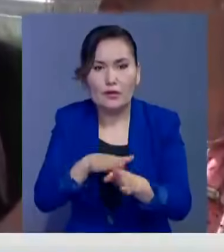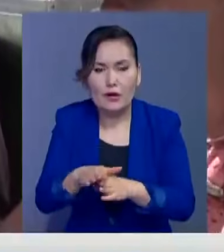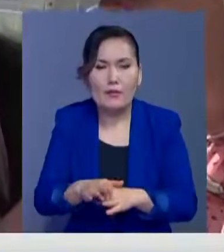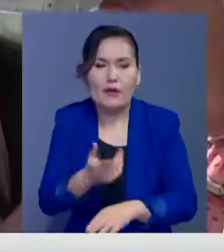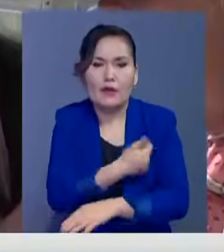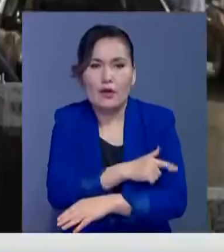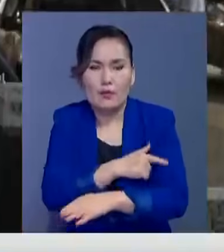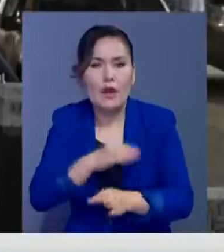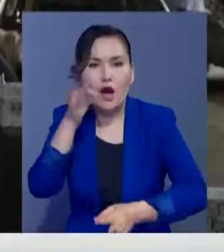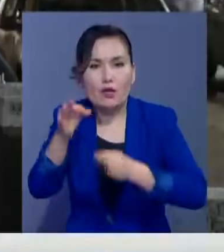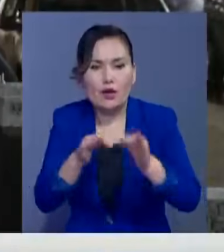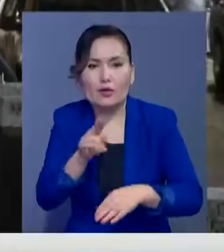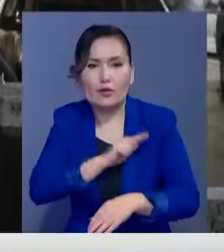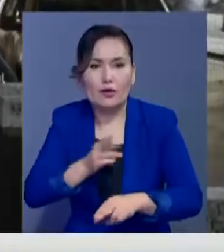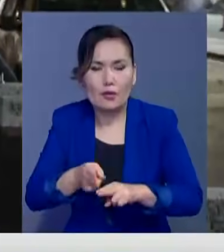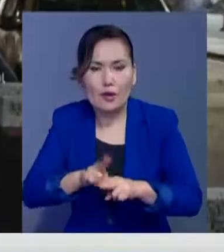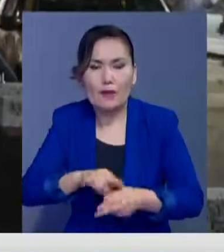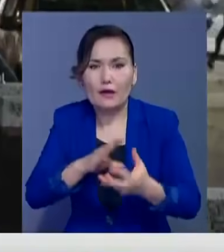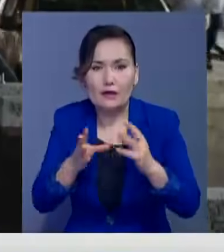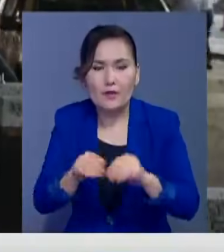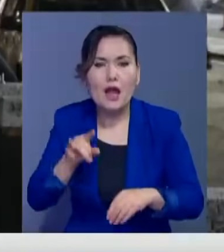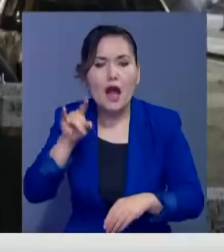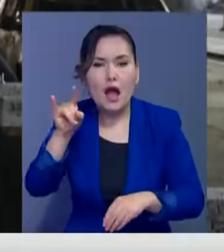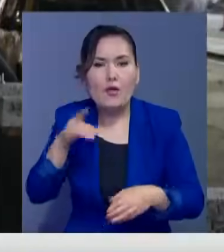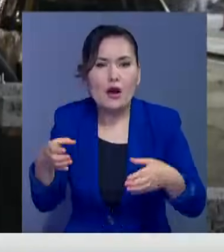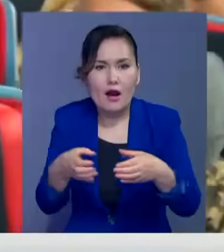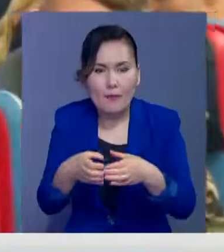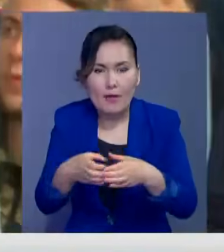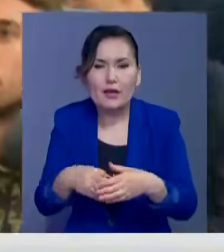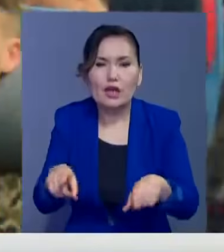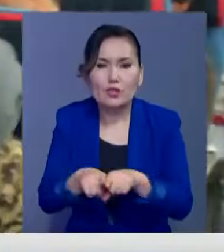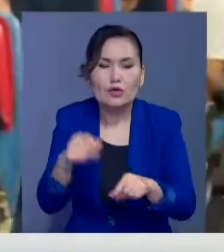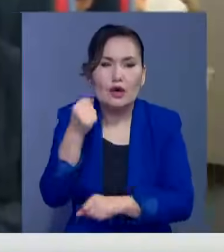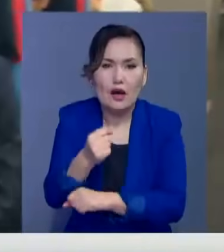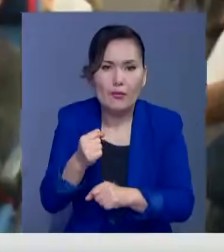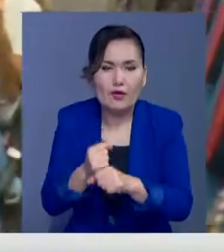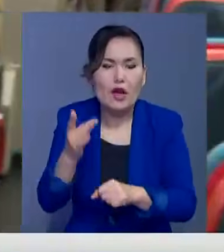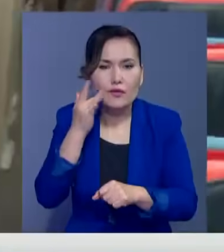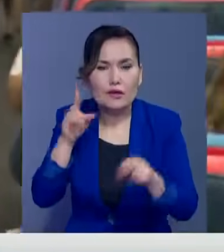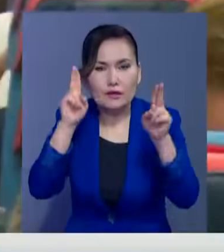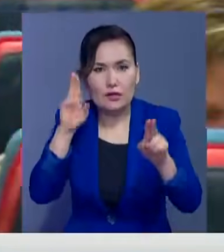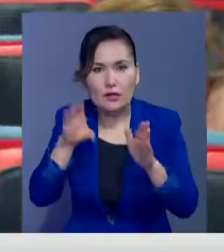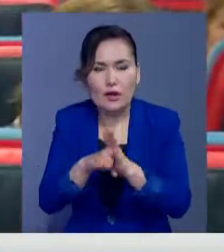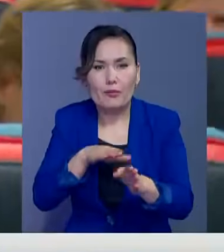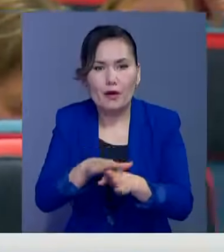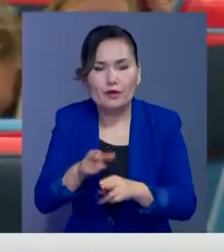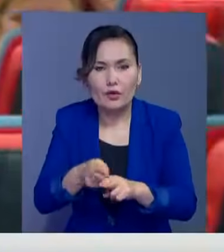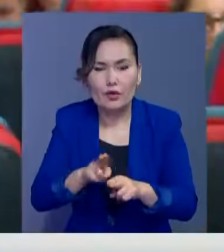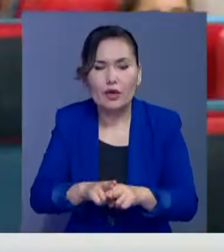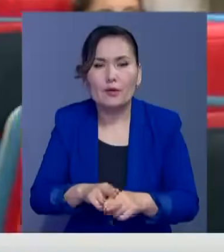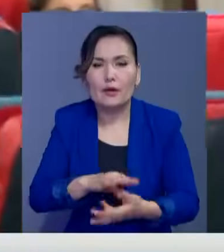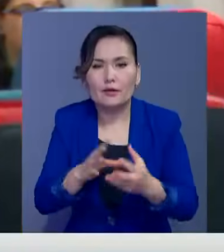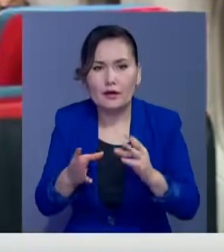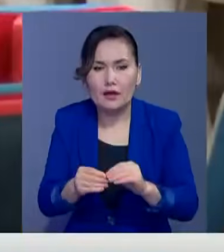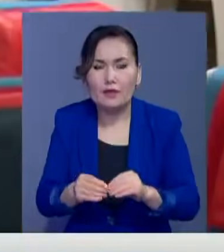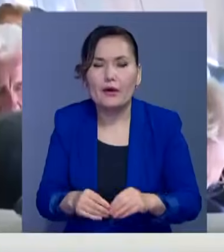кезекшілікте болады. Денсаулық сертификаттарын әуе компанияларда алуы тиіс. Алайда ұшақ ішінде қатар тұрған үш орындықтың